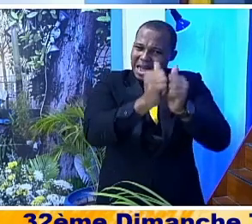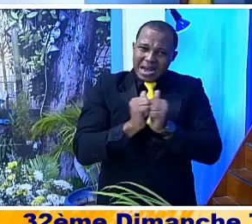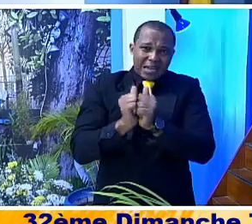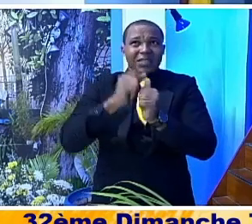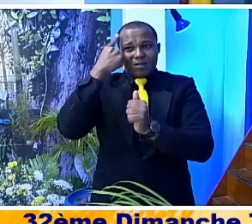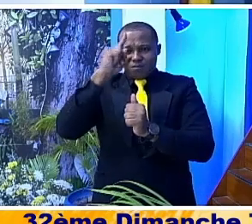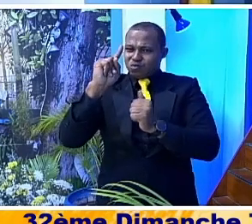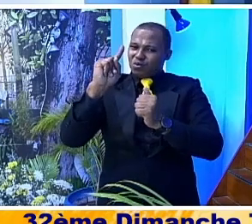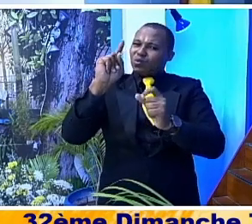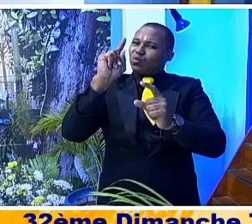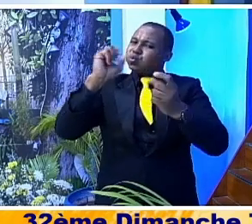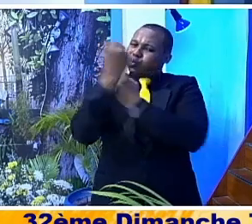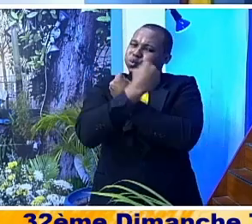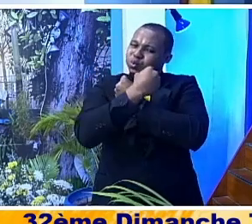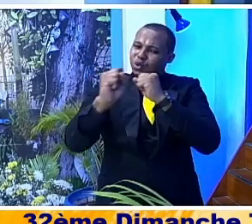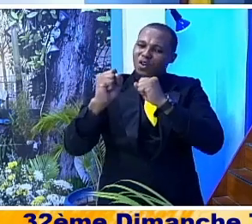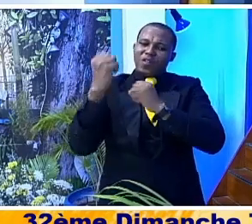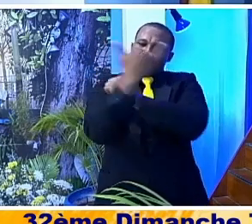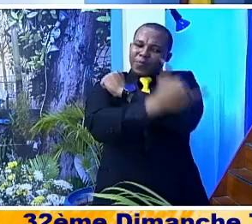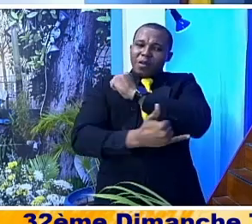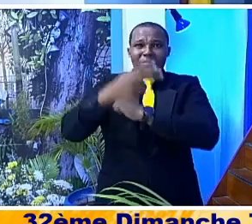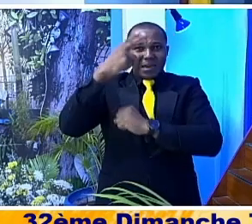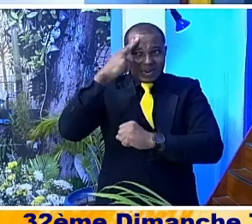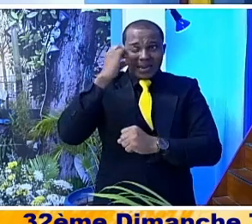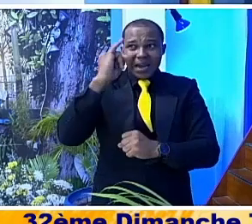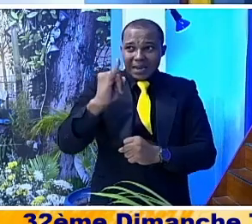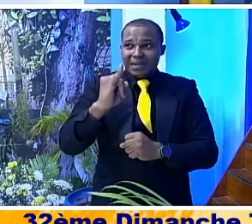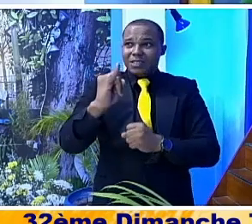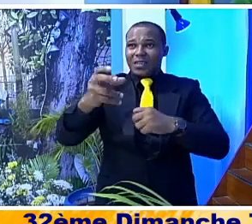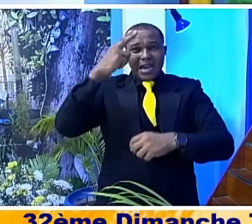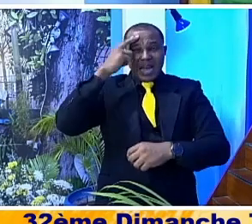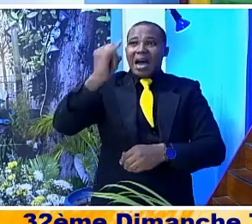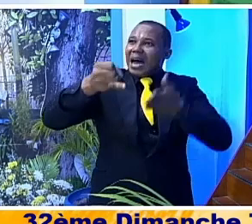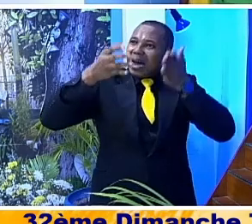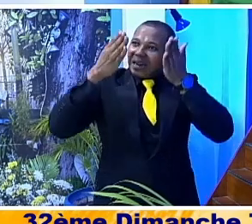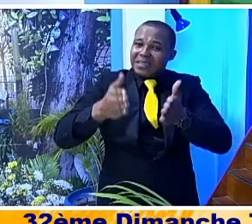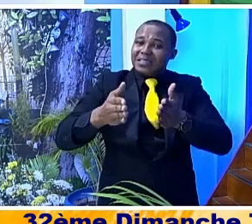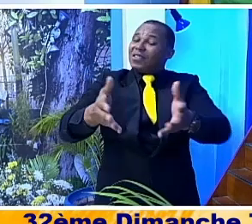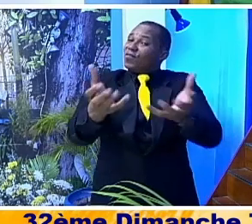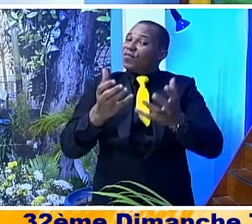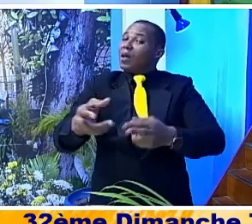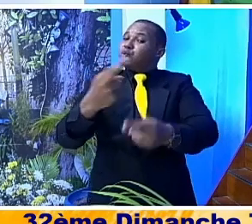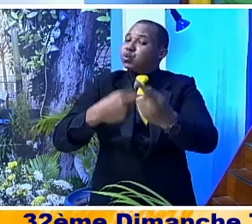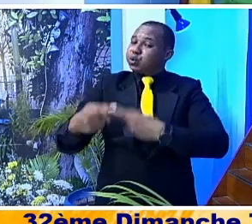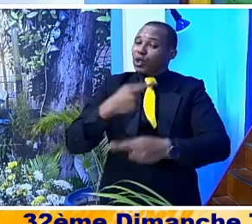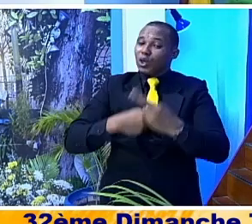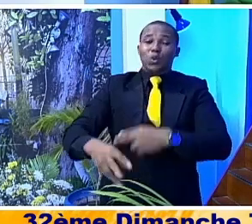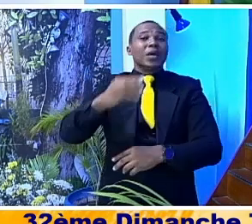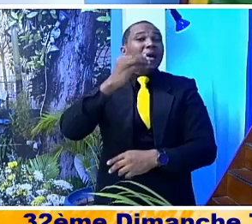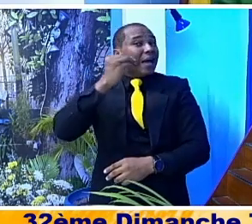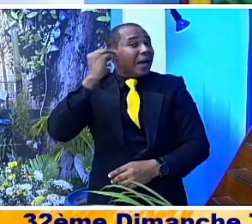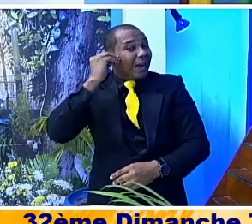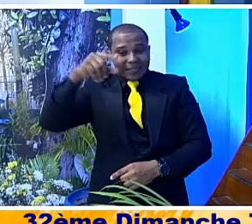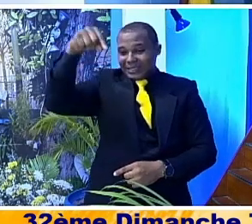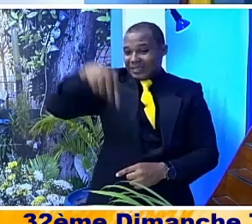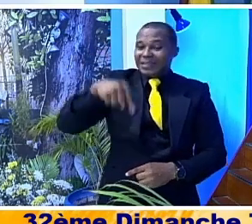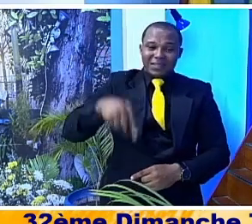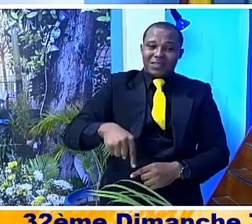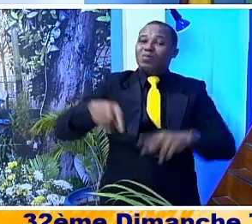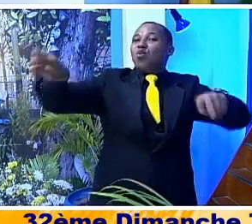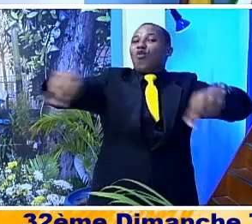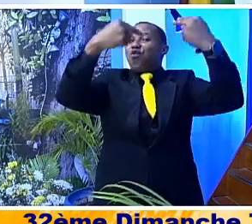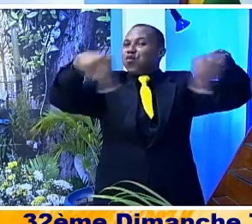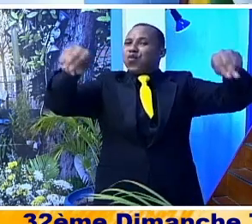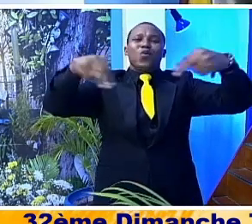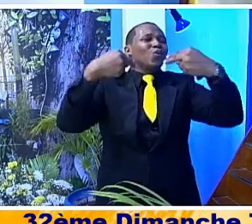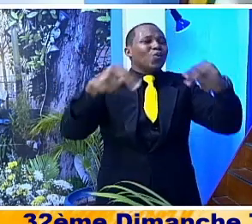essayer de sortir tête nous dans ça que nous y a. Haïti envie de retourner la caille tout pour descendre dans la ville de Fontinouelle, ou pas capable.